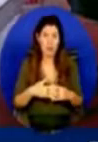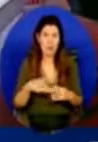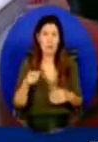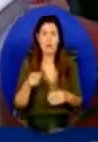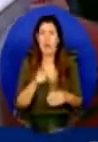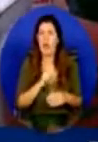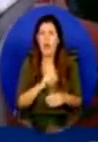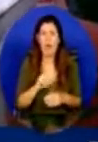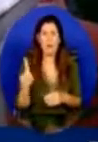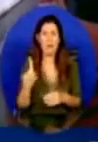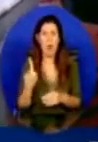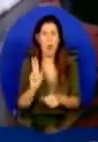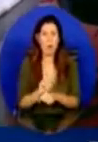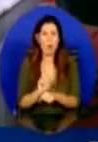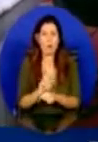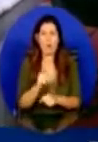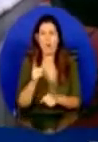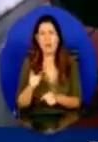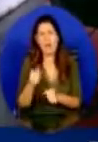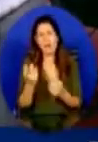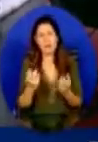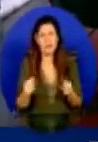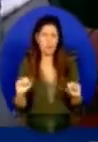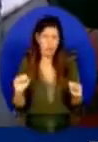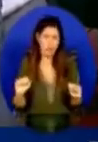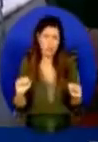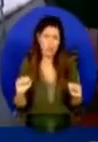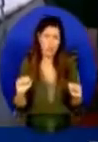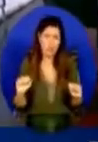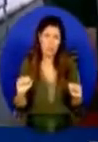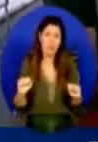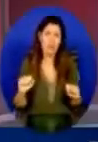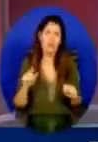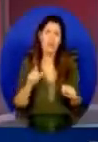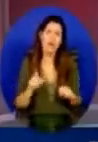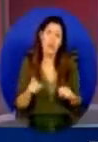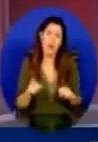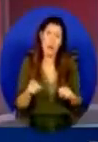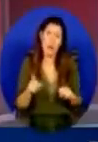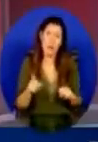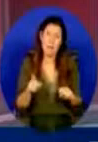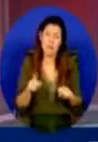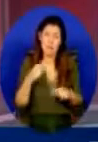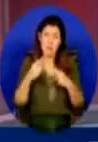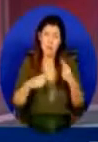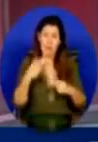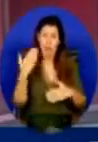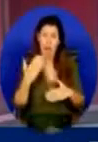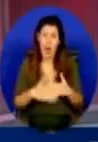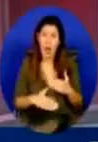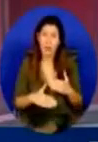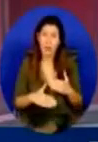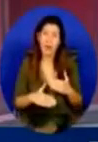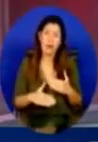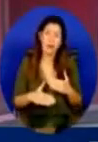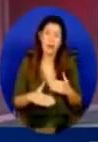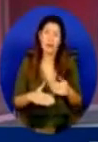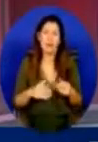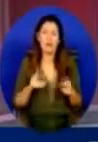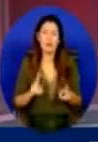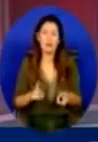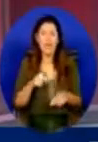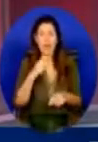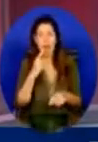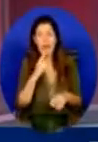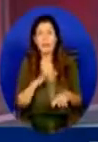אורתודוקסים, הם רפורמים, הם קונסרבטיבים, הם סופגים בשנה האחרונה, בוא נגיד, בעדינות כתף קרה